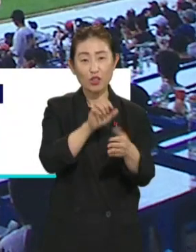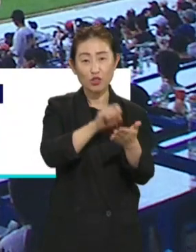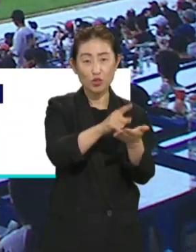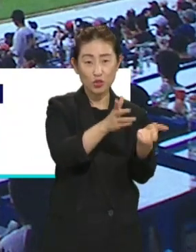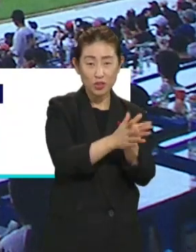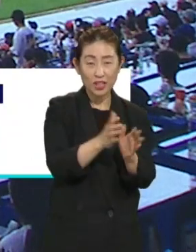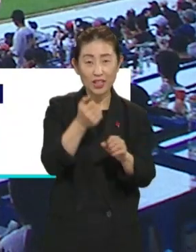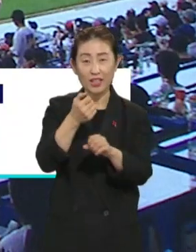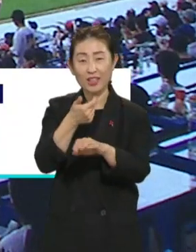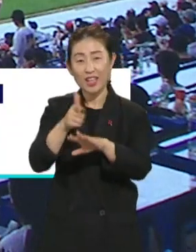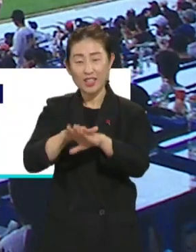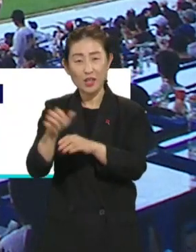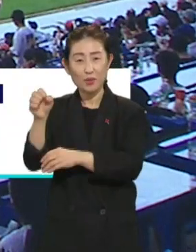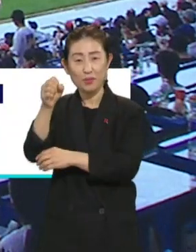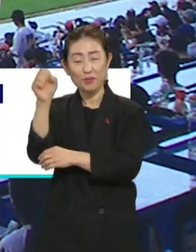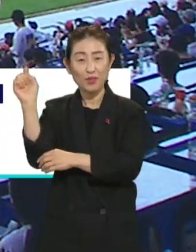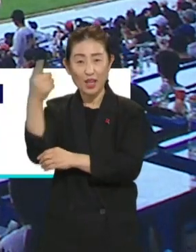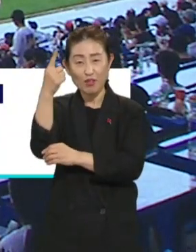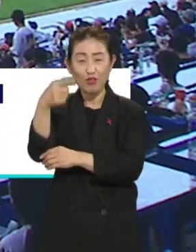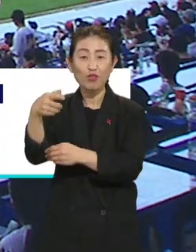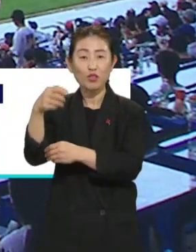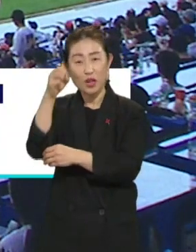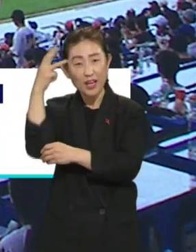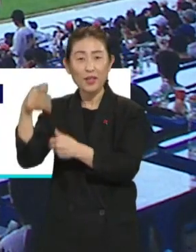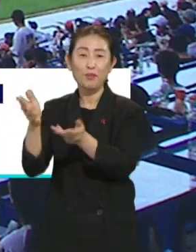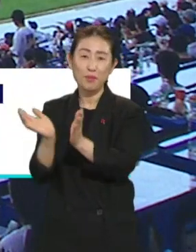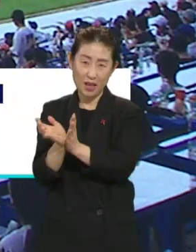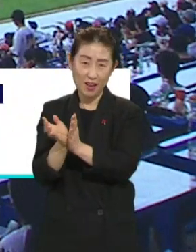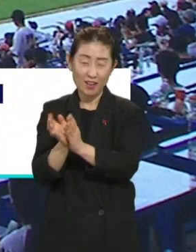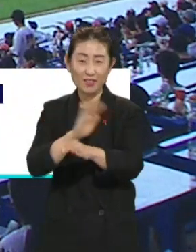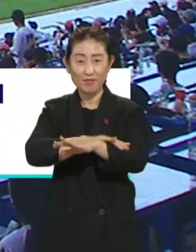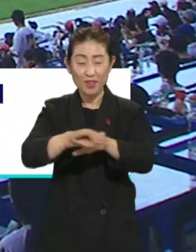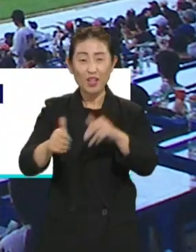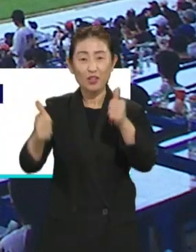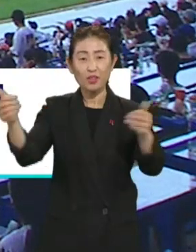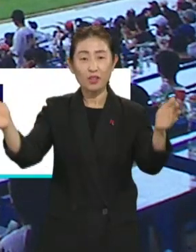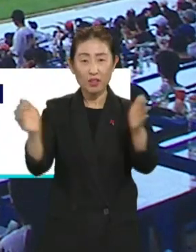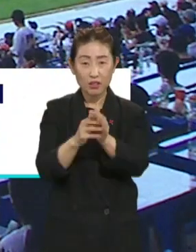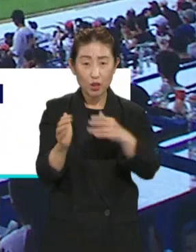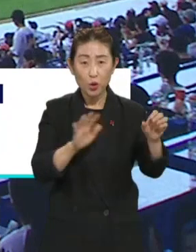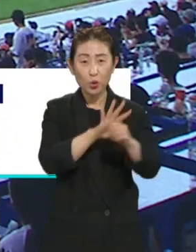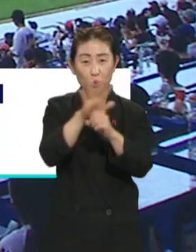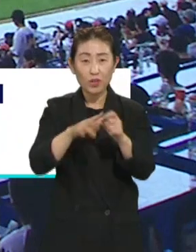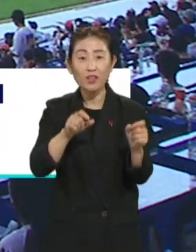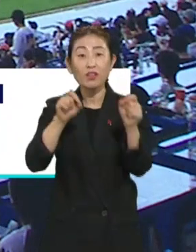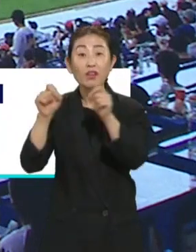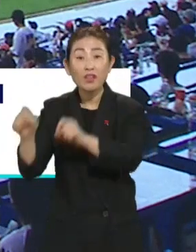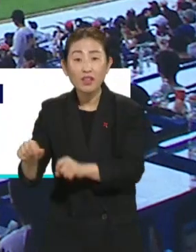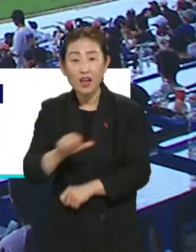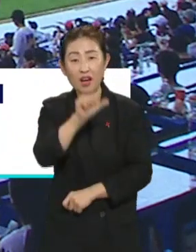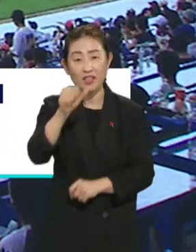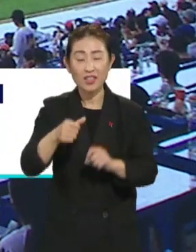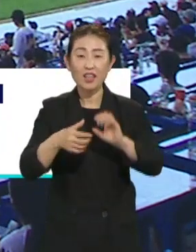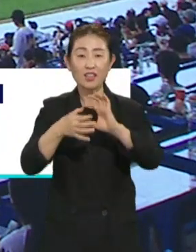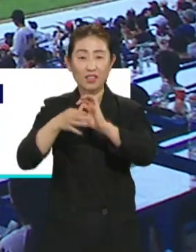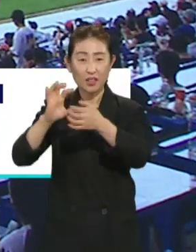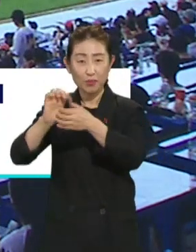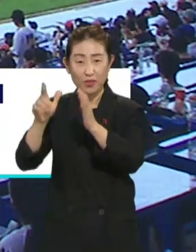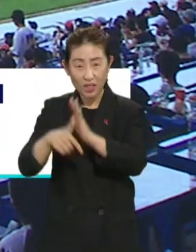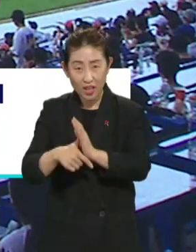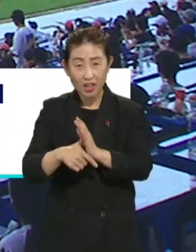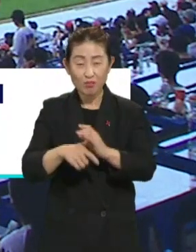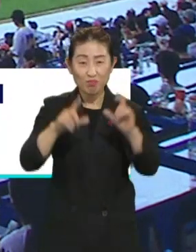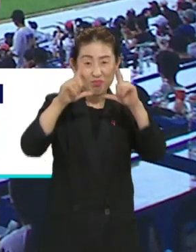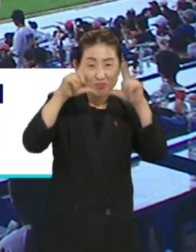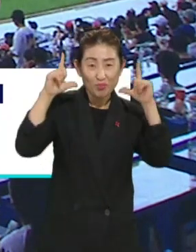한화 이글스는 내년 시즌에 대한 기대를 남기며 한 해를 마무리했고, 코로나19로 1년 연기돼 열린 아시안게임에서도 지역